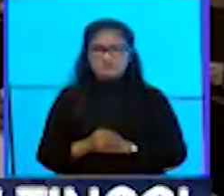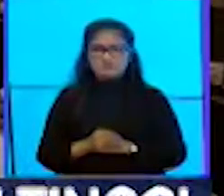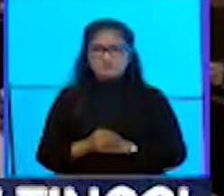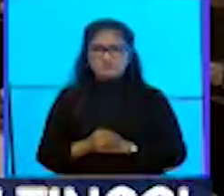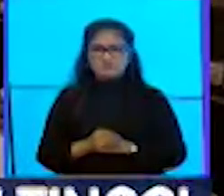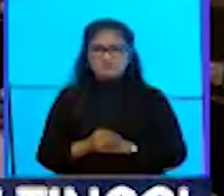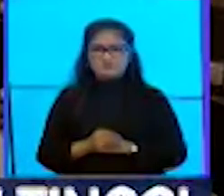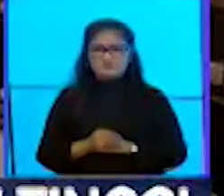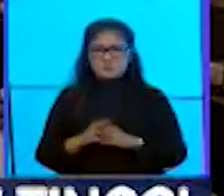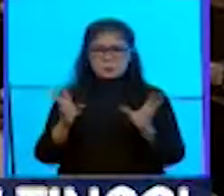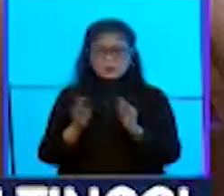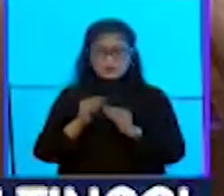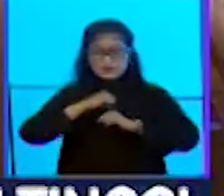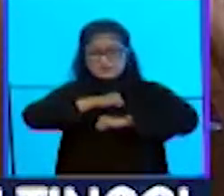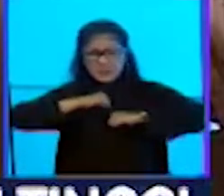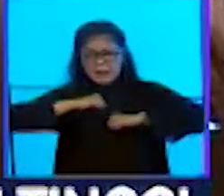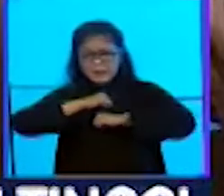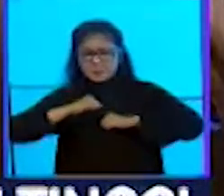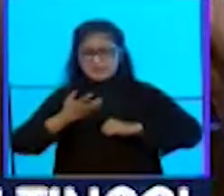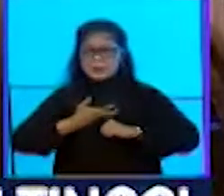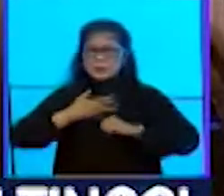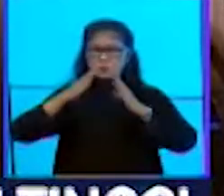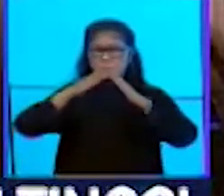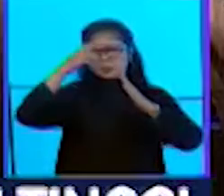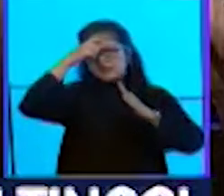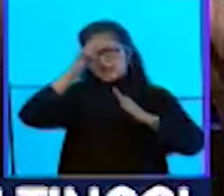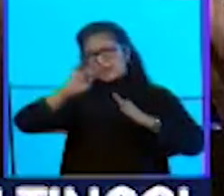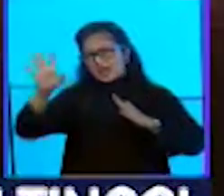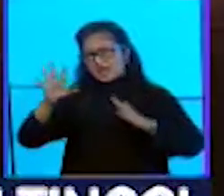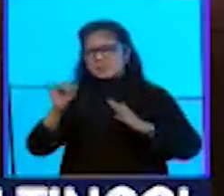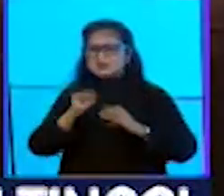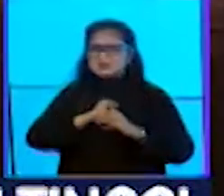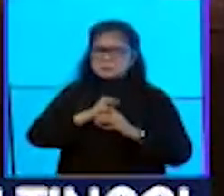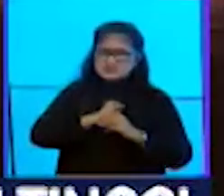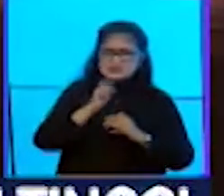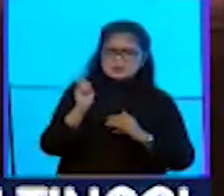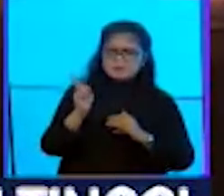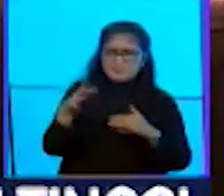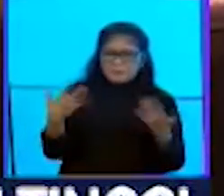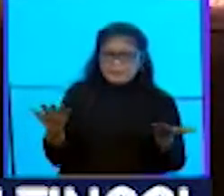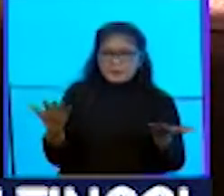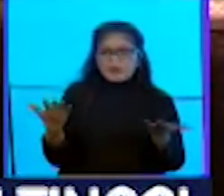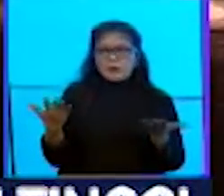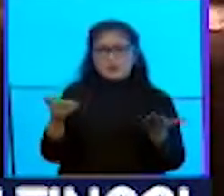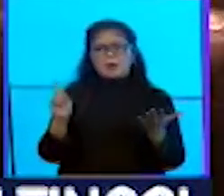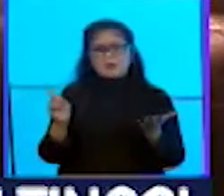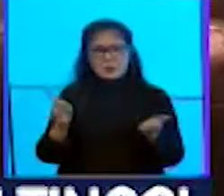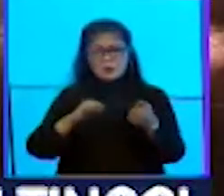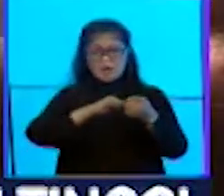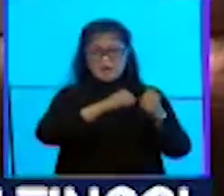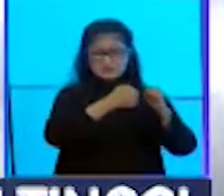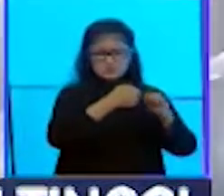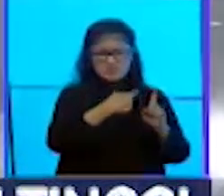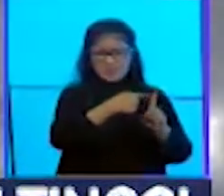Keresahan pihak Wisma Atlet dan sejumlah rumah sakit rujukan COVID-19 di ibu kota memang beralasan. Meski kasus COVID-19